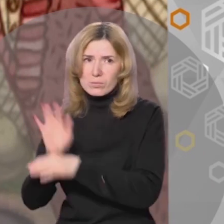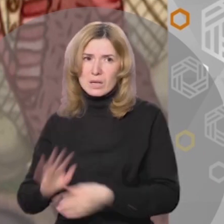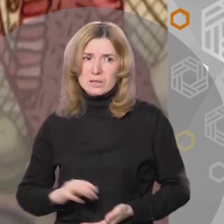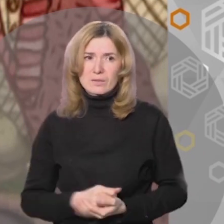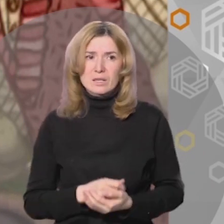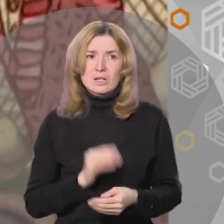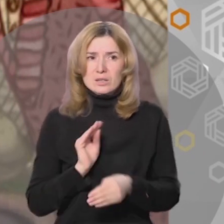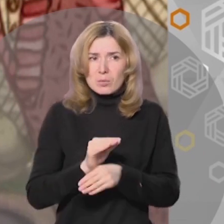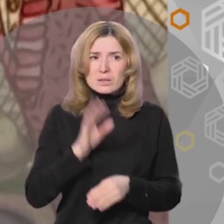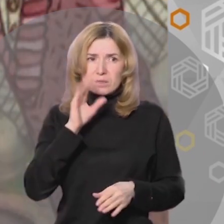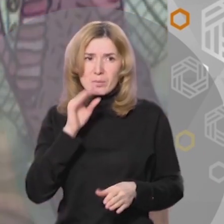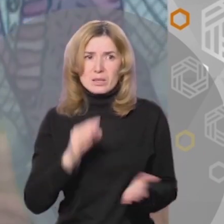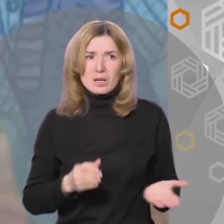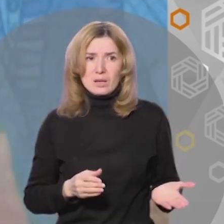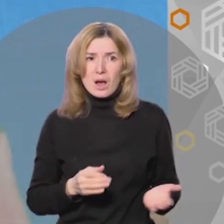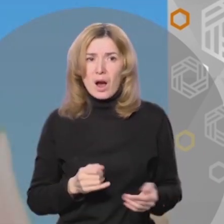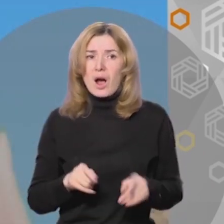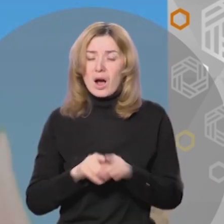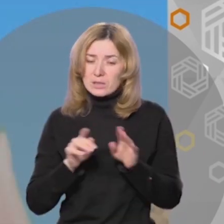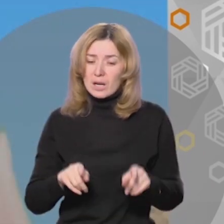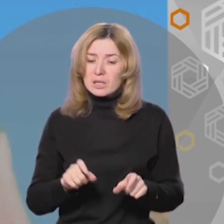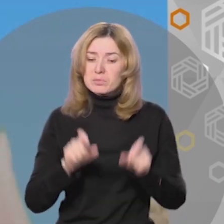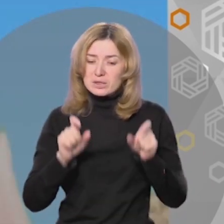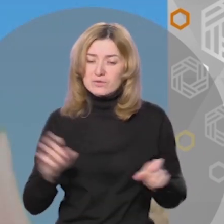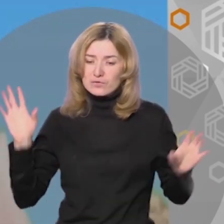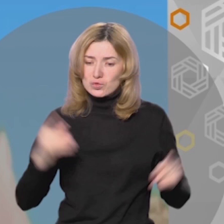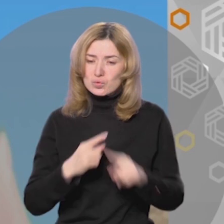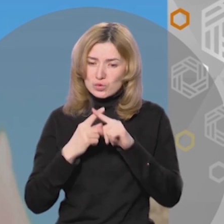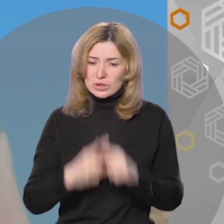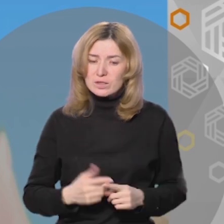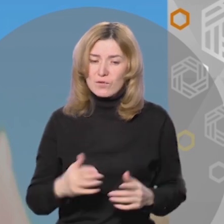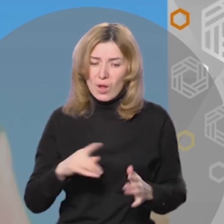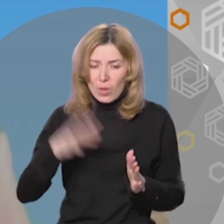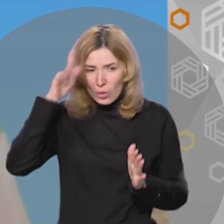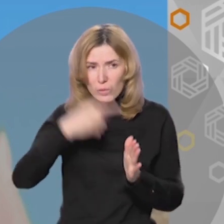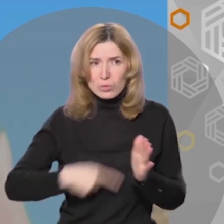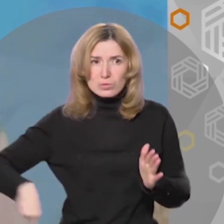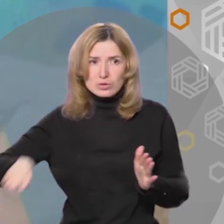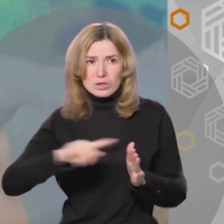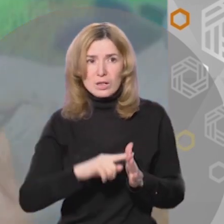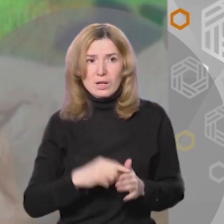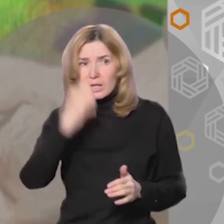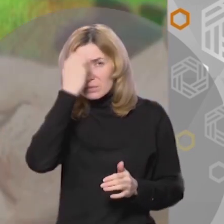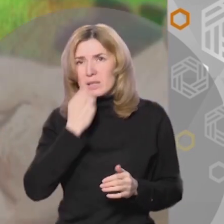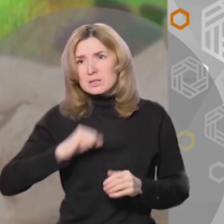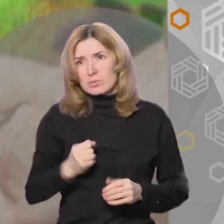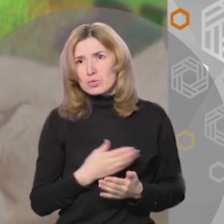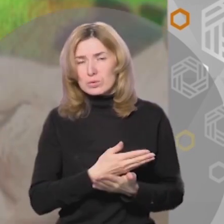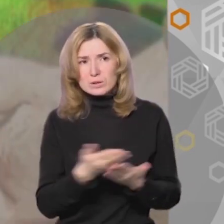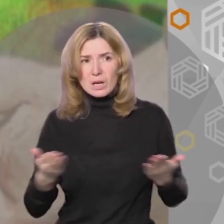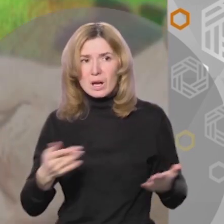обманывай, добавил Бернар. А то так и просидишь всю жизнь в луже. Спасибо,